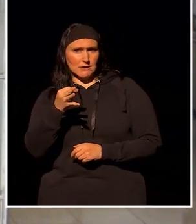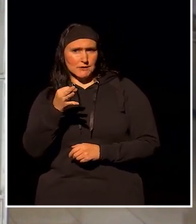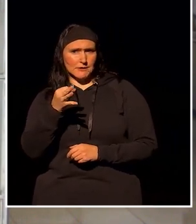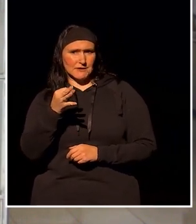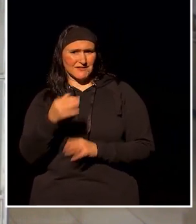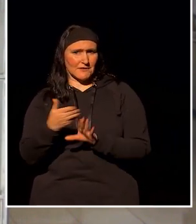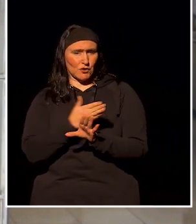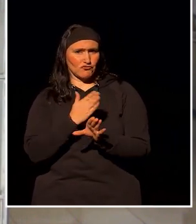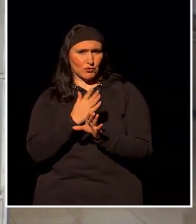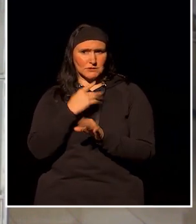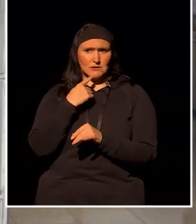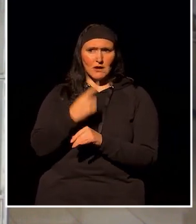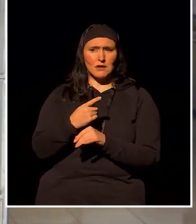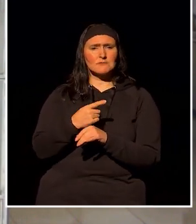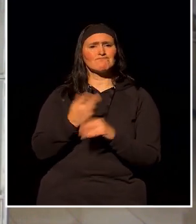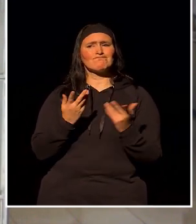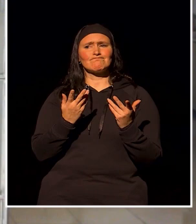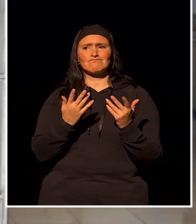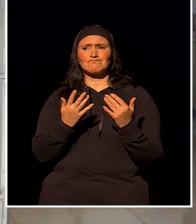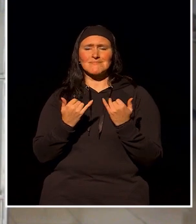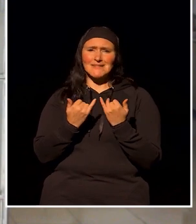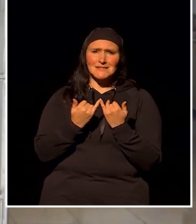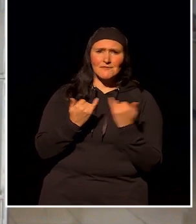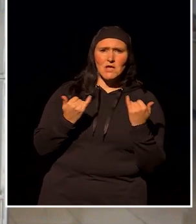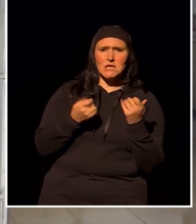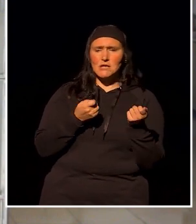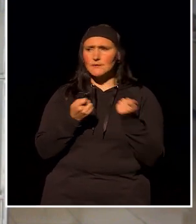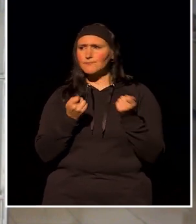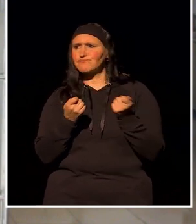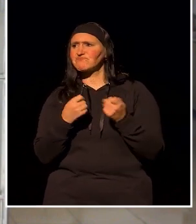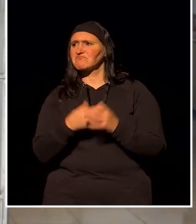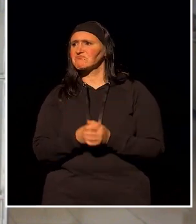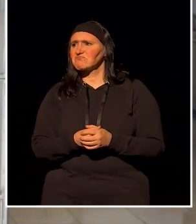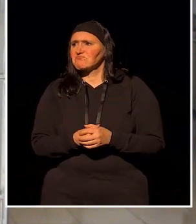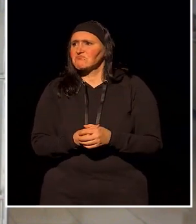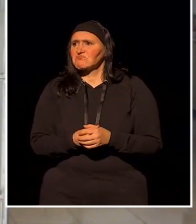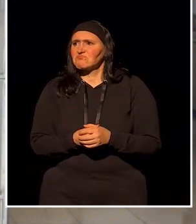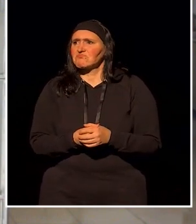also ich bin, glaube ich, jeglicher Illusion beraubt.